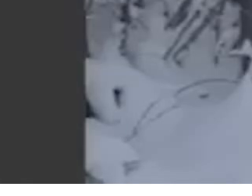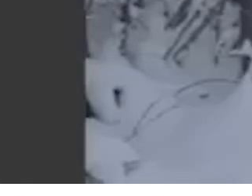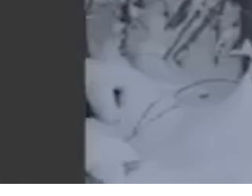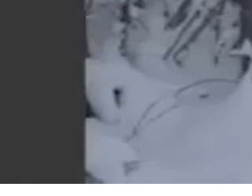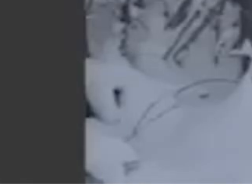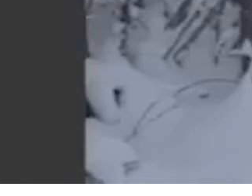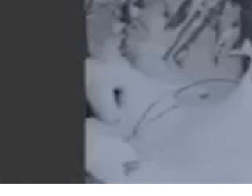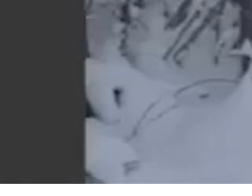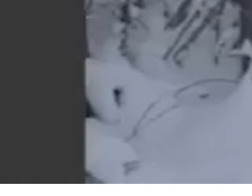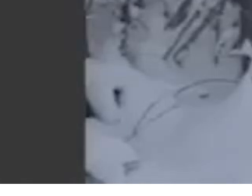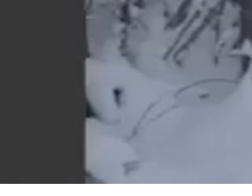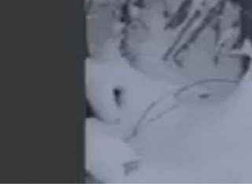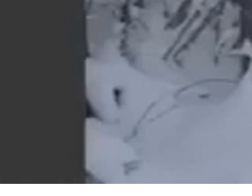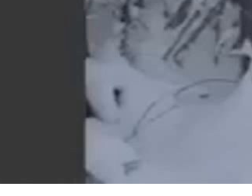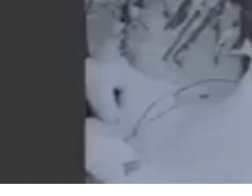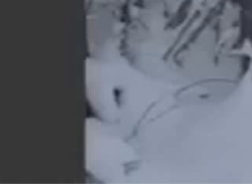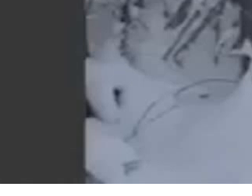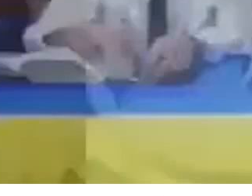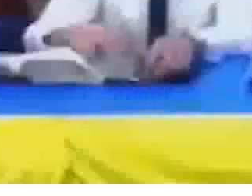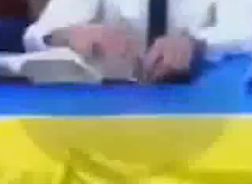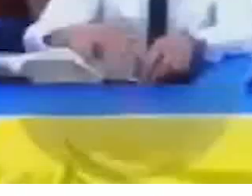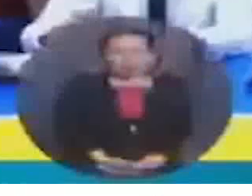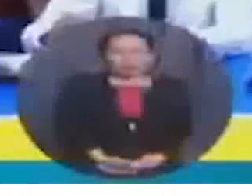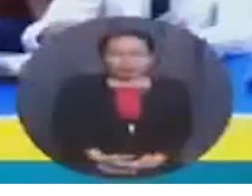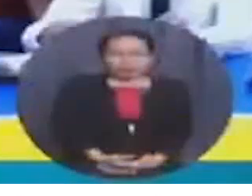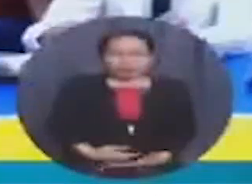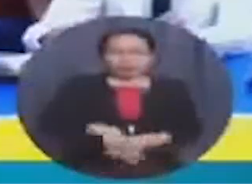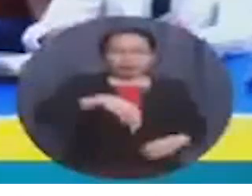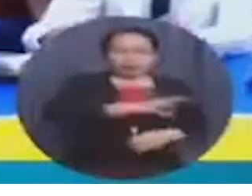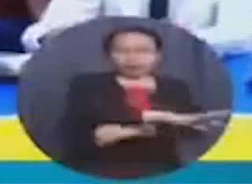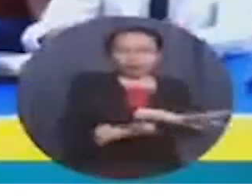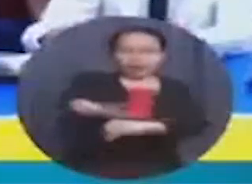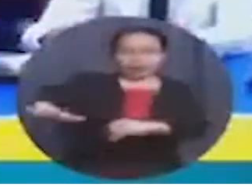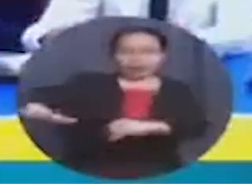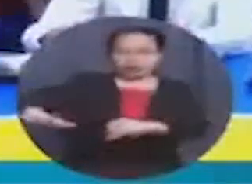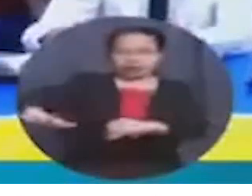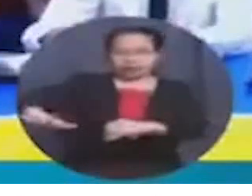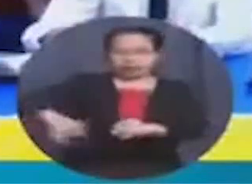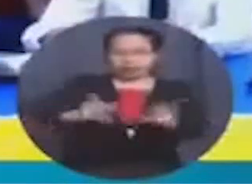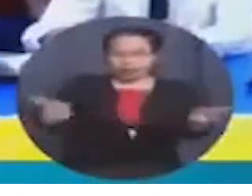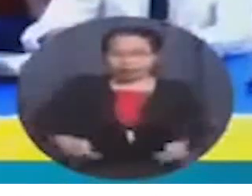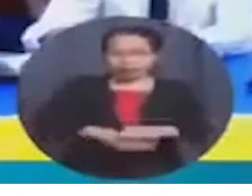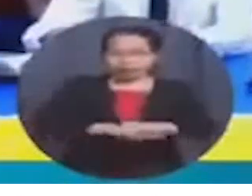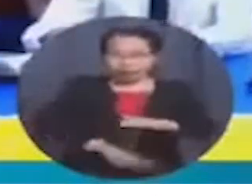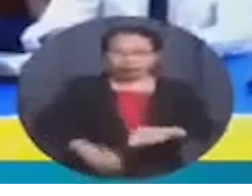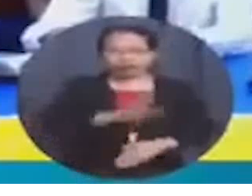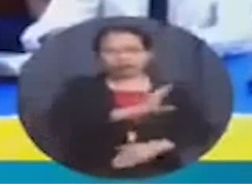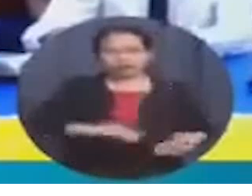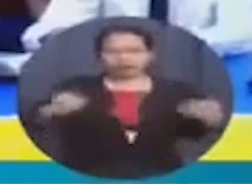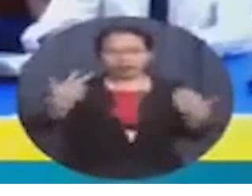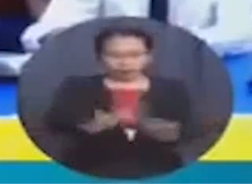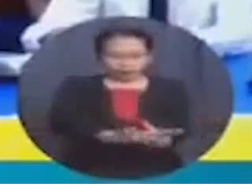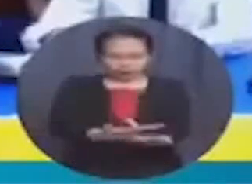mayroong mga tupa nandoon sa parang. Doon sa lugar kung saan siya pinanganak, meron mga tupa